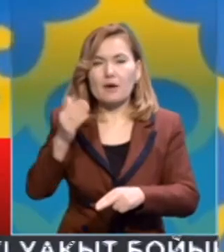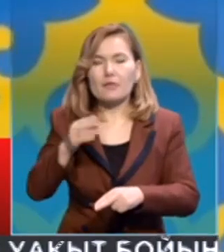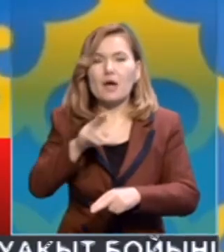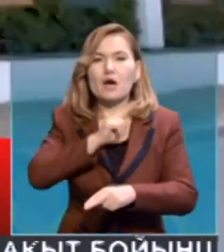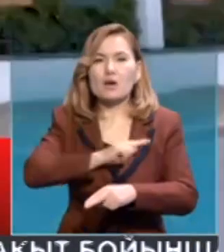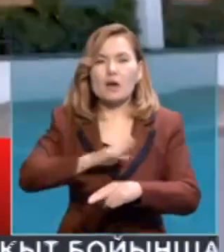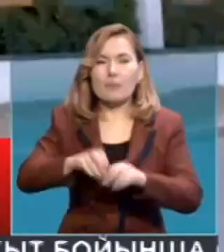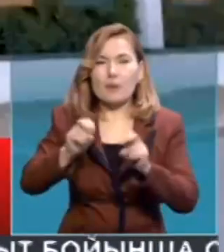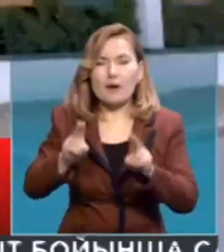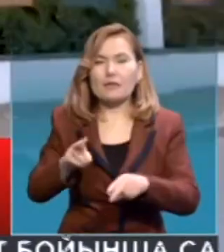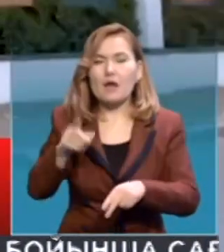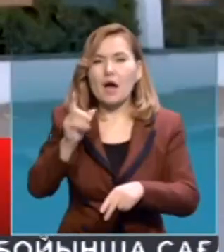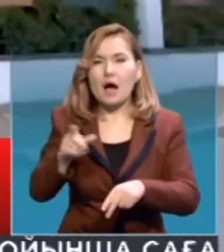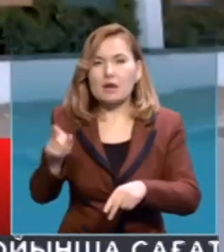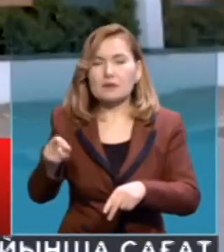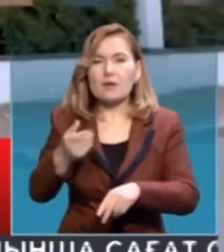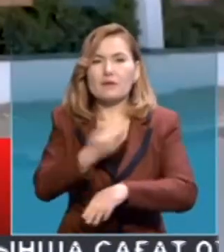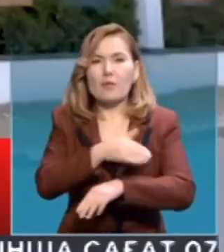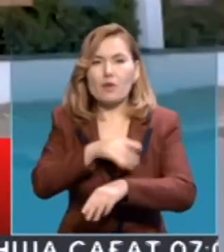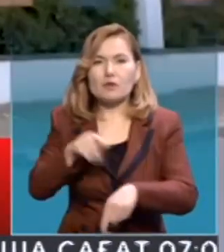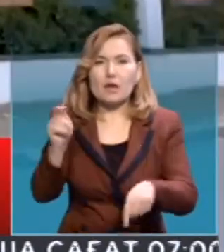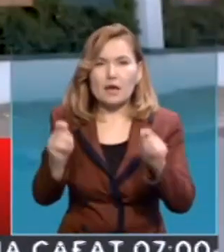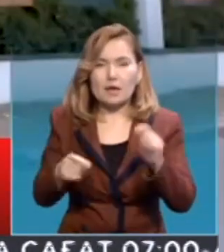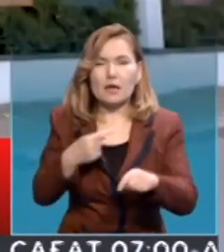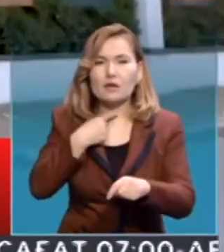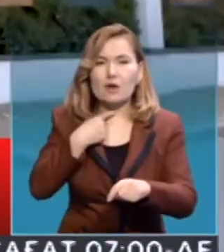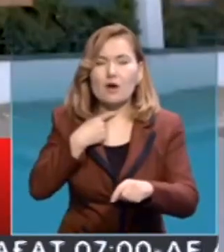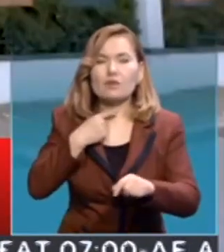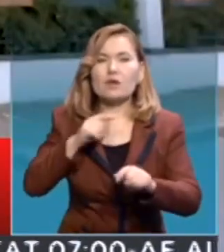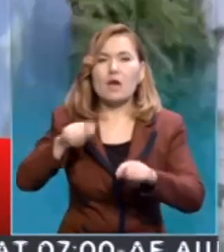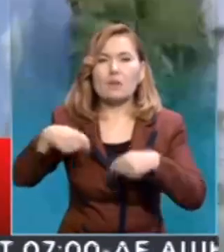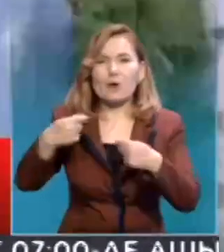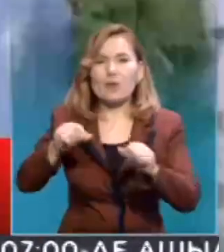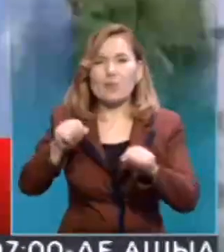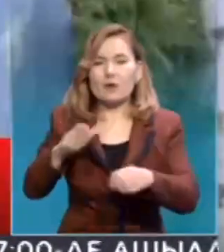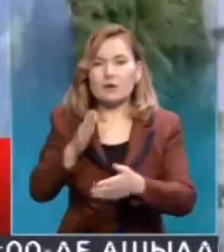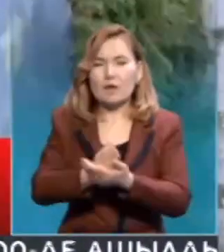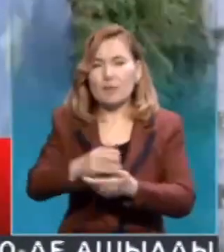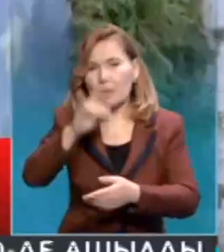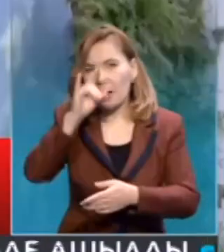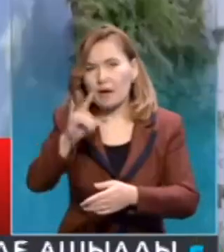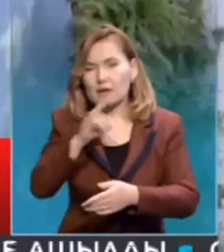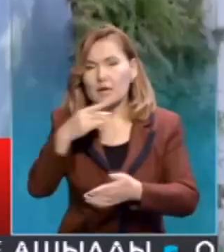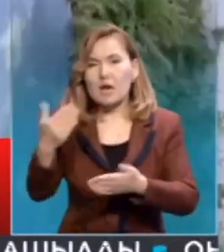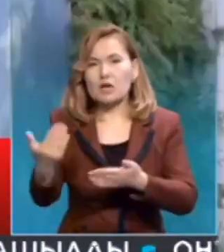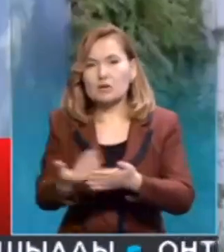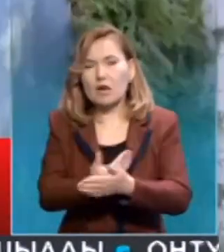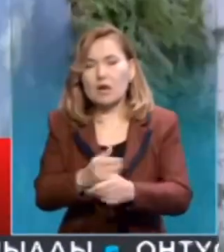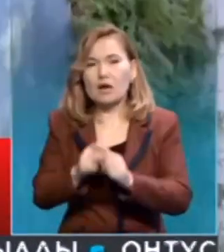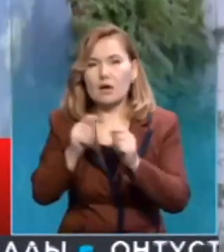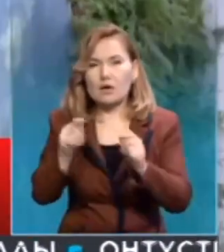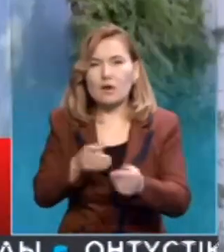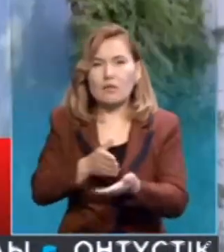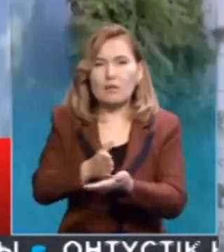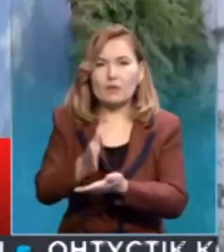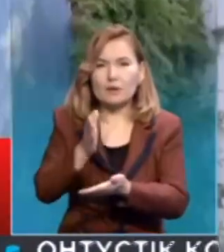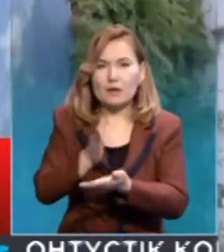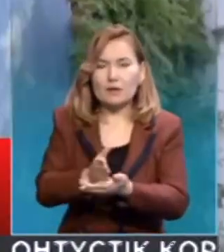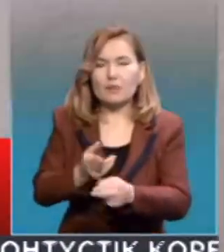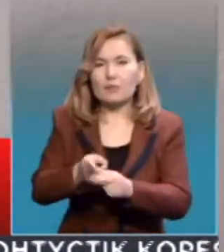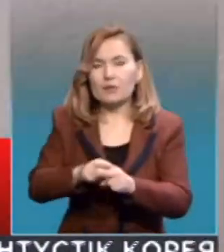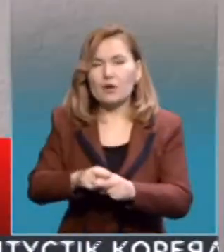қызметкерлері және азаматтар осы Варшаваға келіп дауыс беруге мүмкіндік алды. Бүгін еліміз жаңа саяси кезеңнің алдында тұрғаны белгілі.